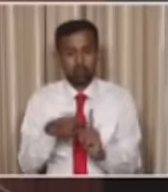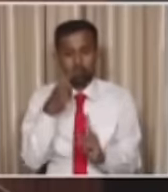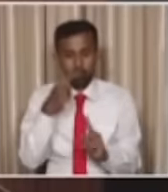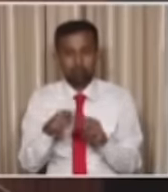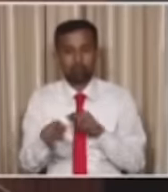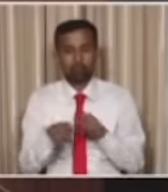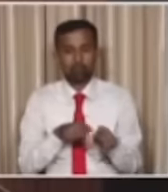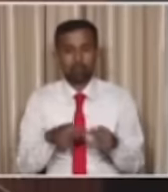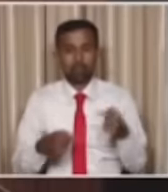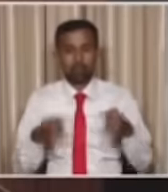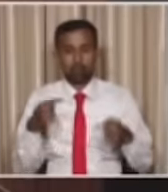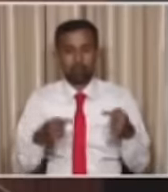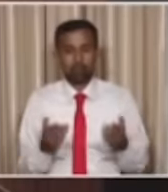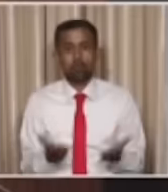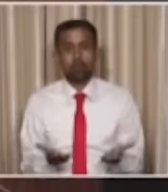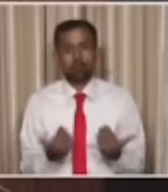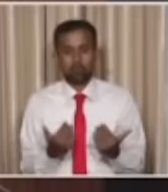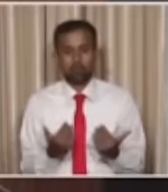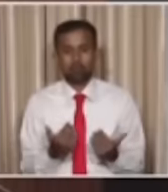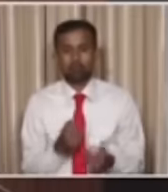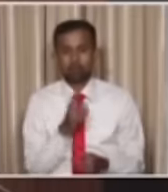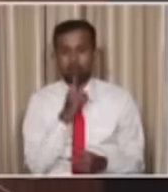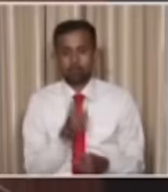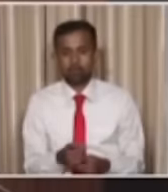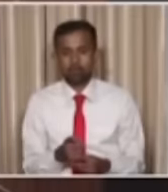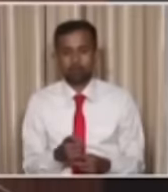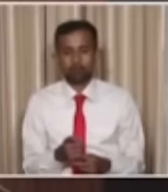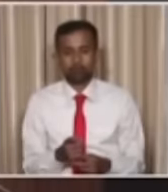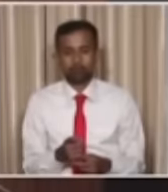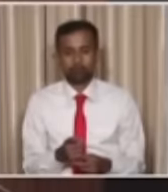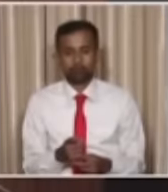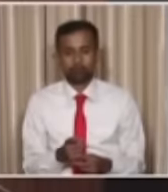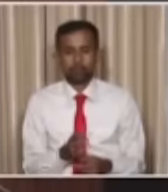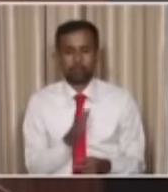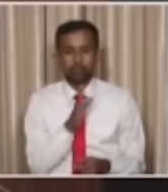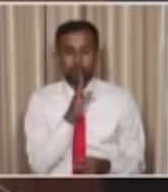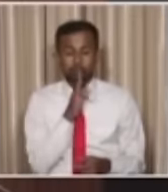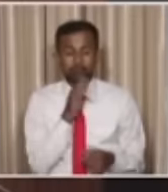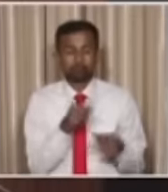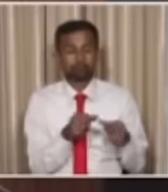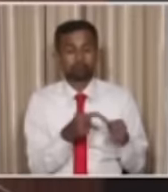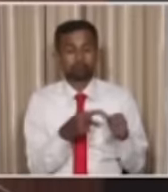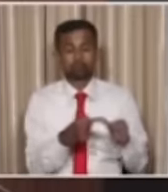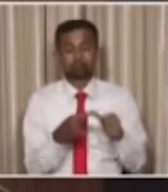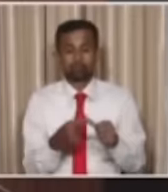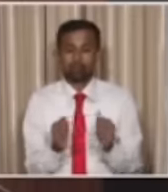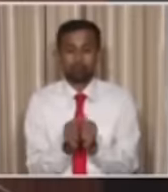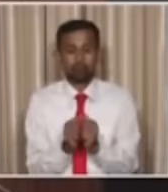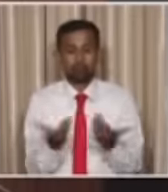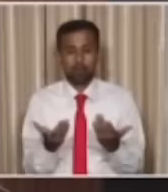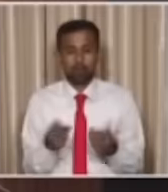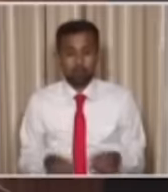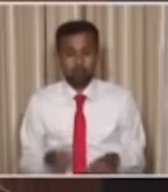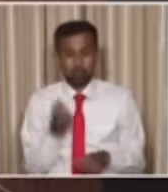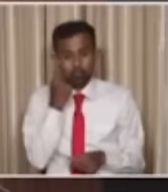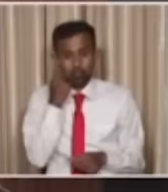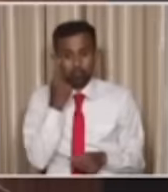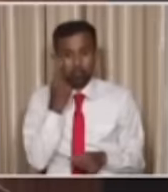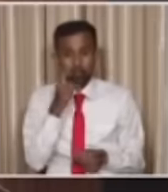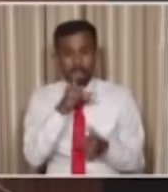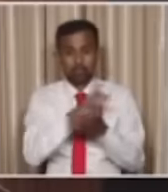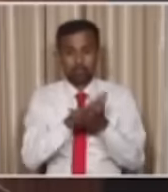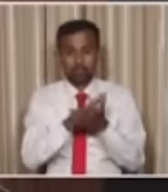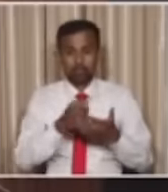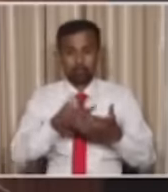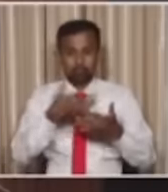පිළිබඳව විවාදයක් බවට පත් වෙන්න ඕන කියන කාරණාව කියනවා. ඒක නිසා මේකට පැලැස්තර විසඳුම් දාලා හරියන්නේ නැහැ. දැන් මේ යෝජනාව වෙනකොට අර චිත්‍ර විසිරි